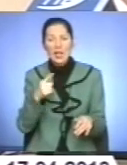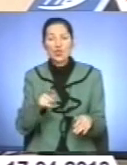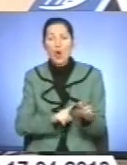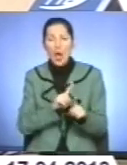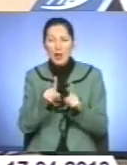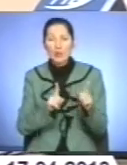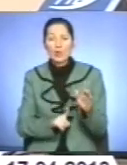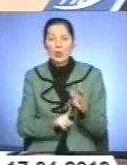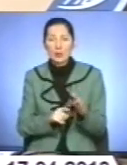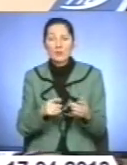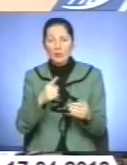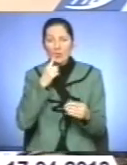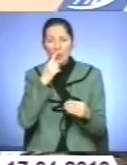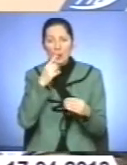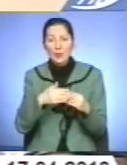нікого переконувати не треба.